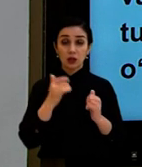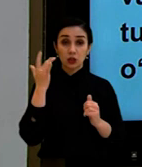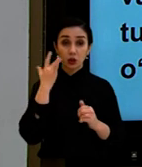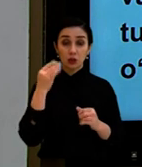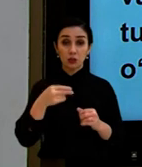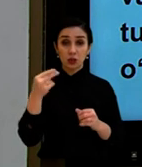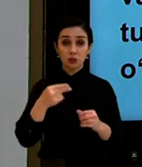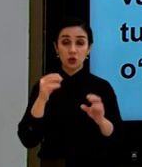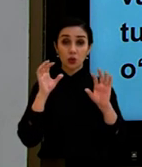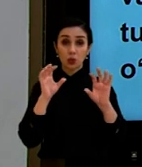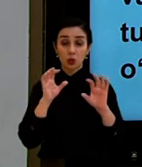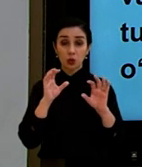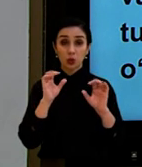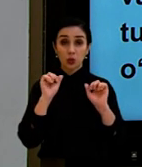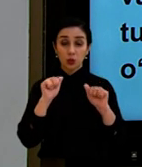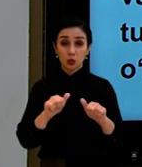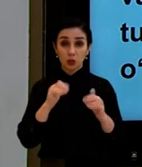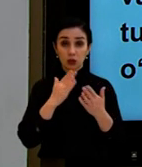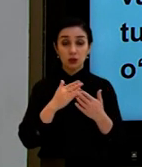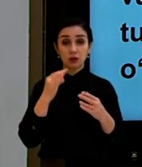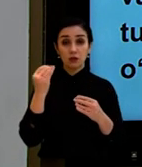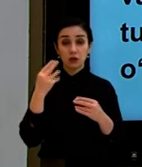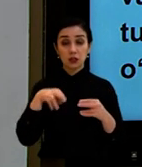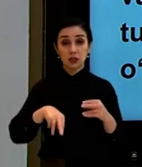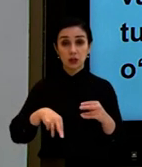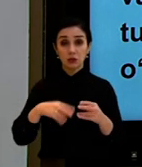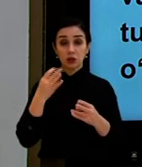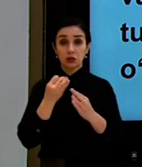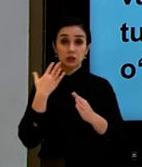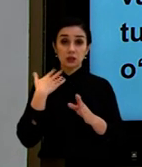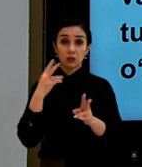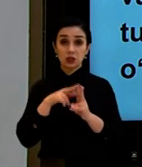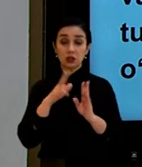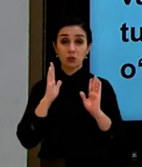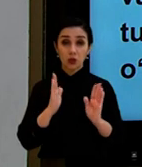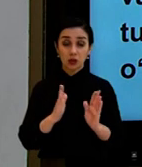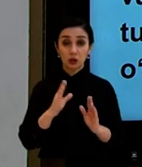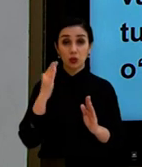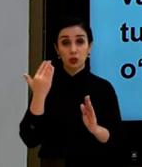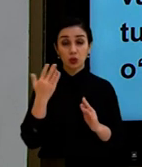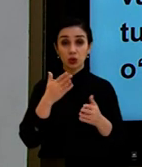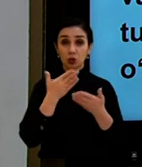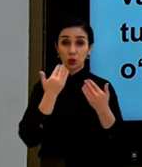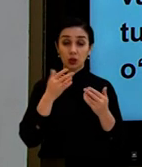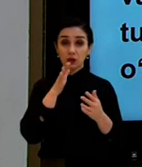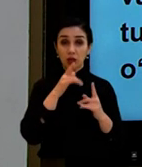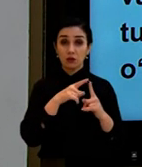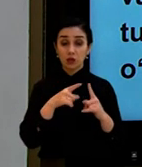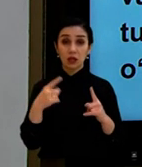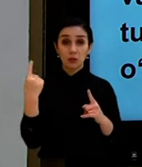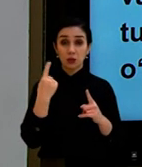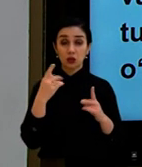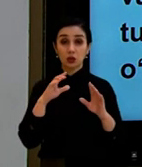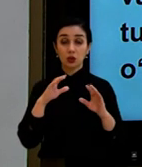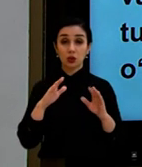doim imzo huquqi tashkilot yoki muassasa rahbarining zimmasida bo'ladi. U yo'q davrda esa